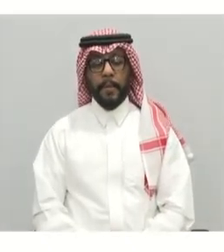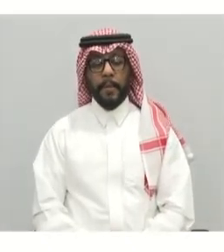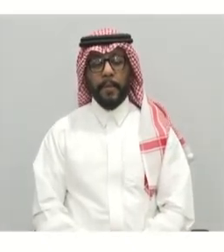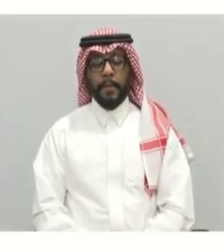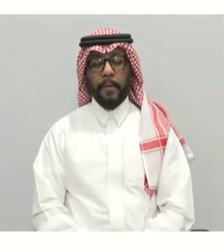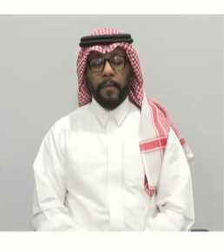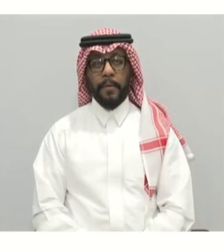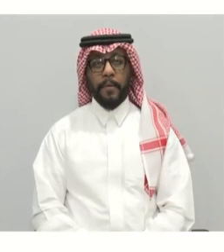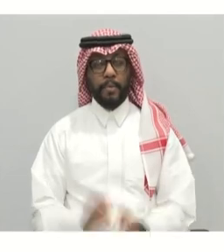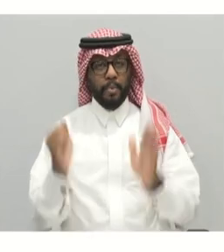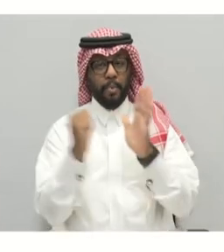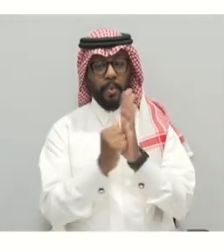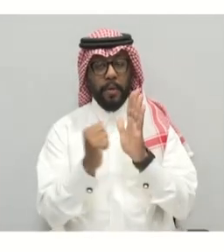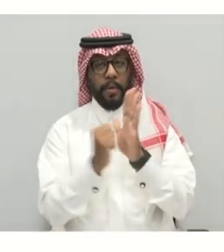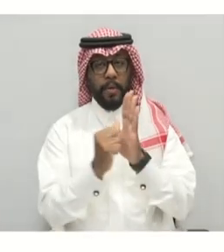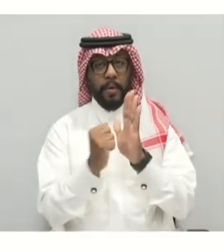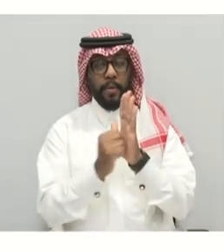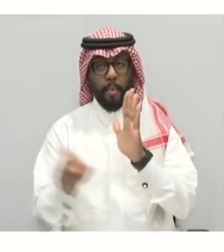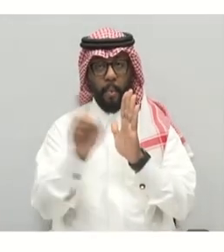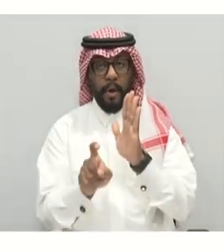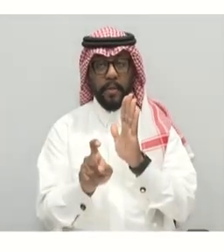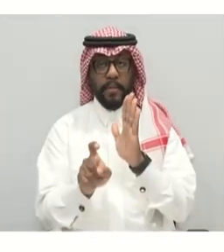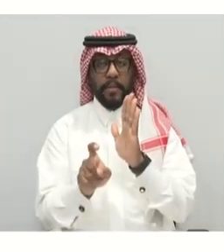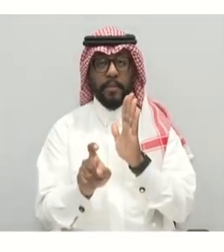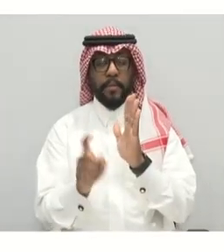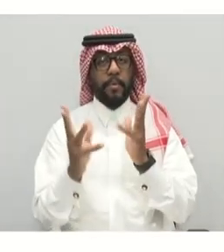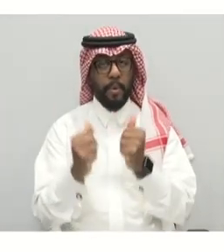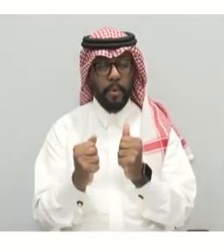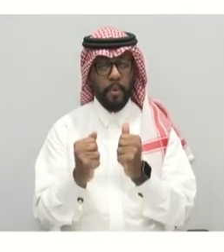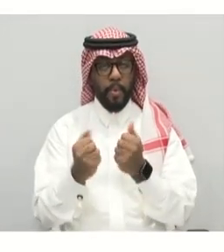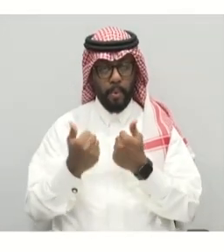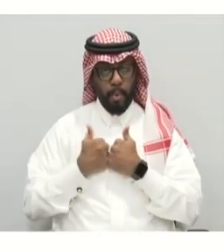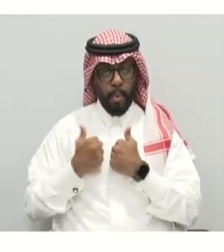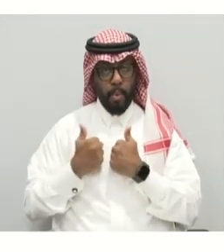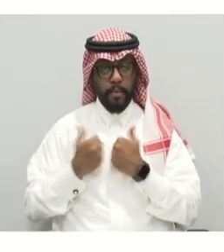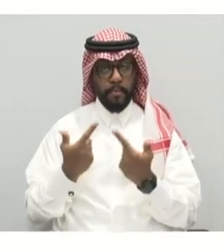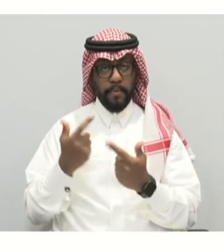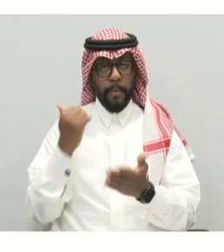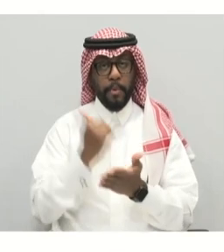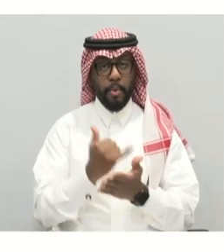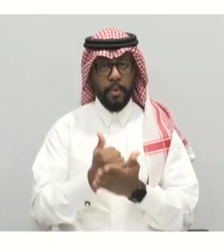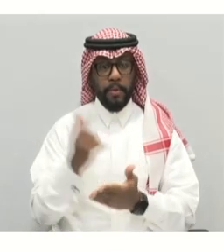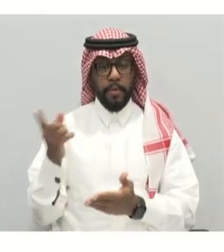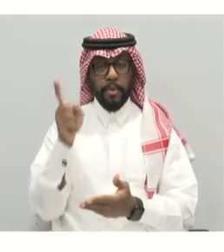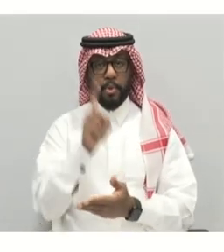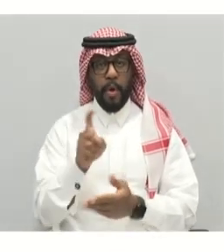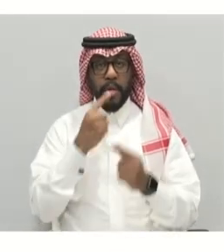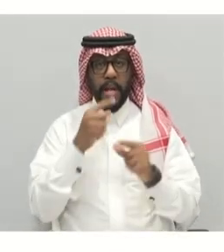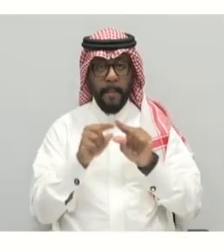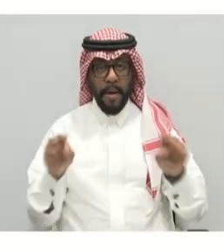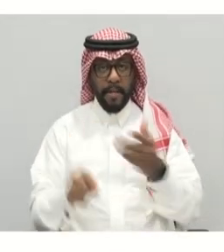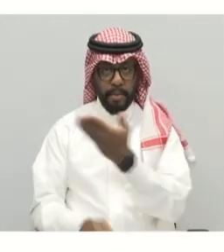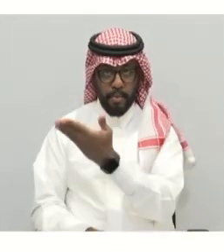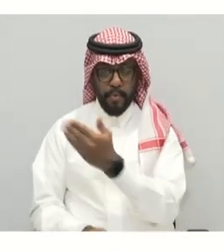لدينا واجب طلابي وطالبات على هذا الدرس حقوق والمسؤوليات السؤال يقول